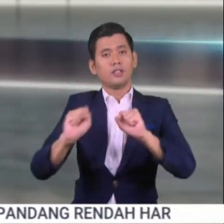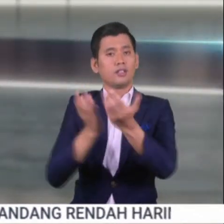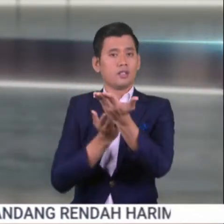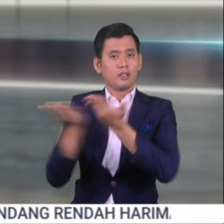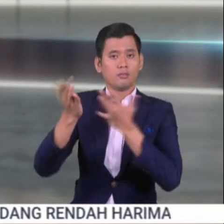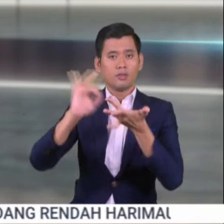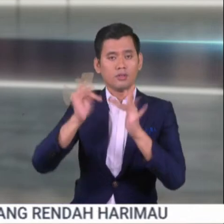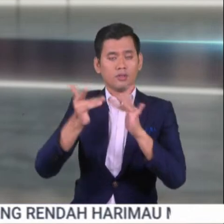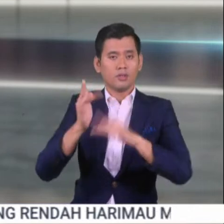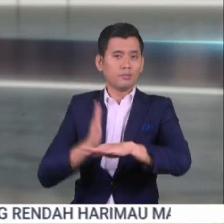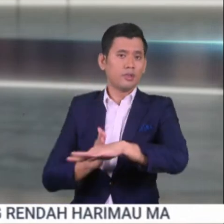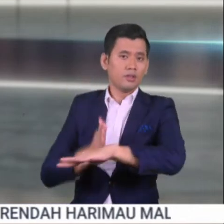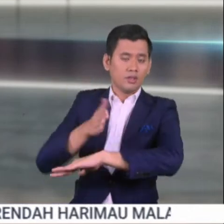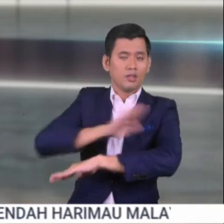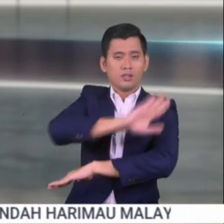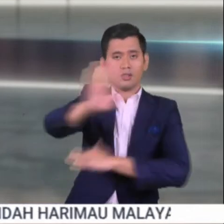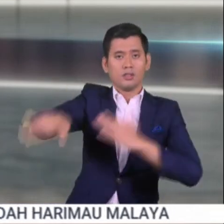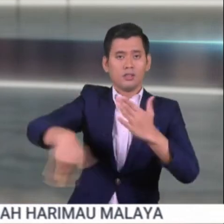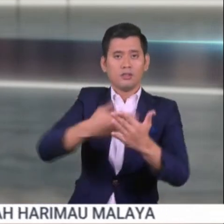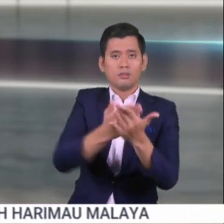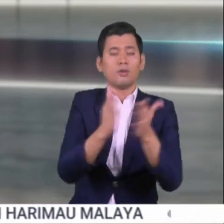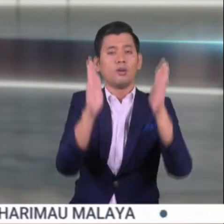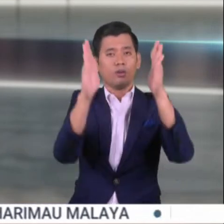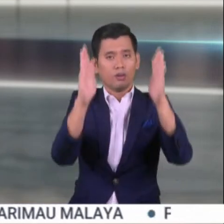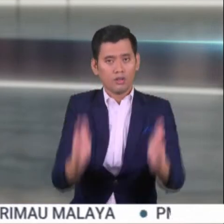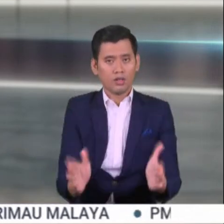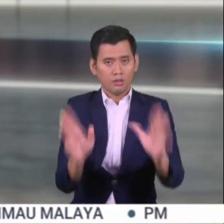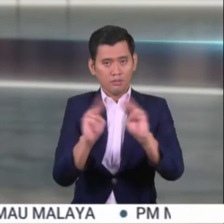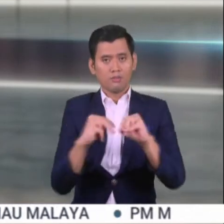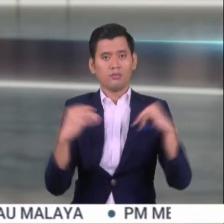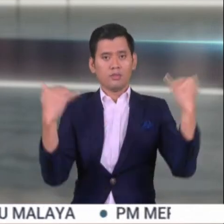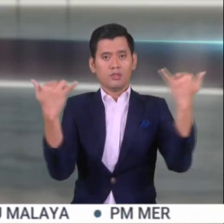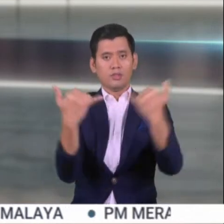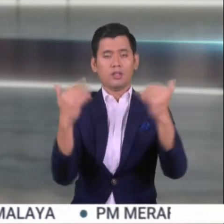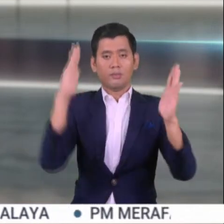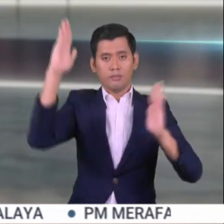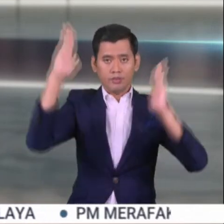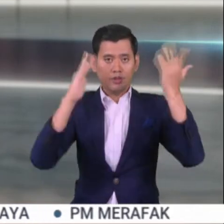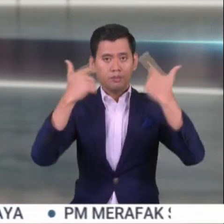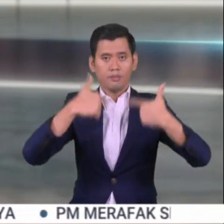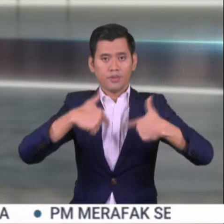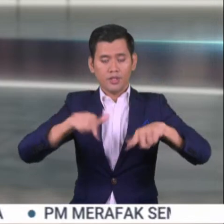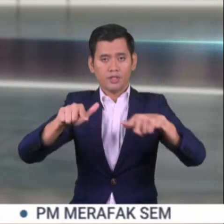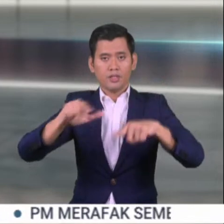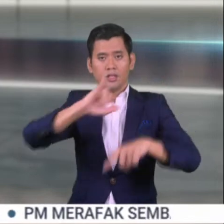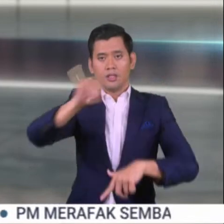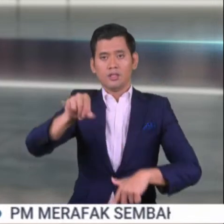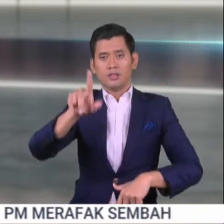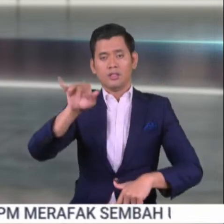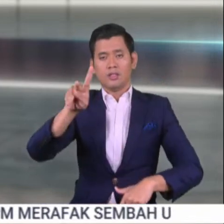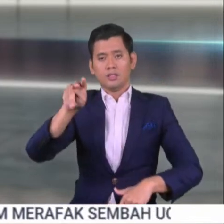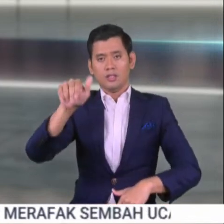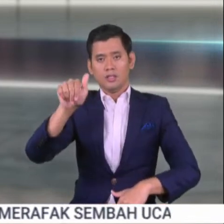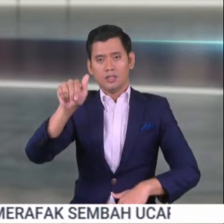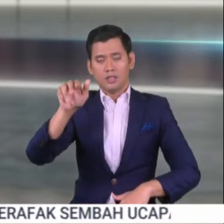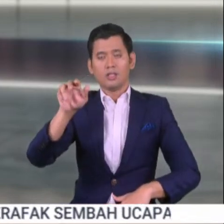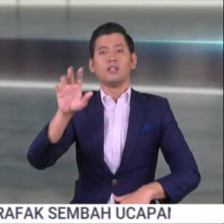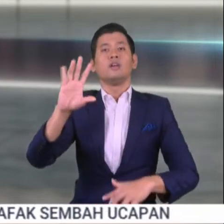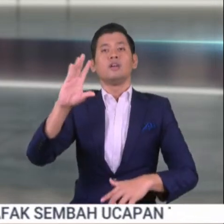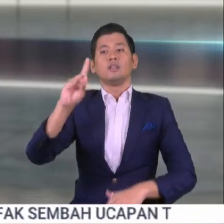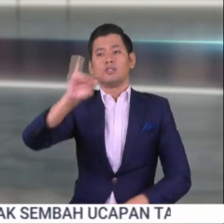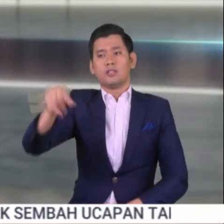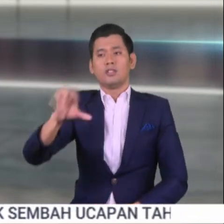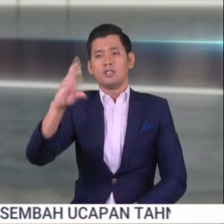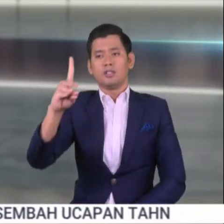internet merentasi semua lapisan masyarakat di seluruh negara. Ini antara matlamat pelaksanaan jalinan digital negara Jendela. Phil